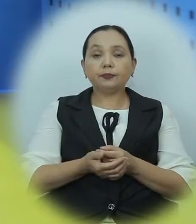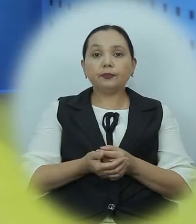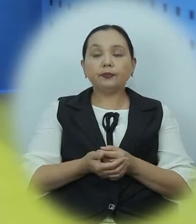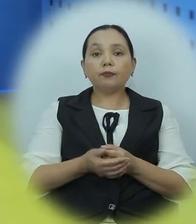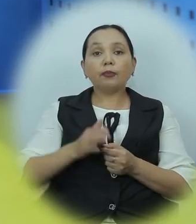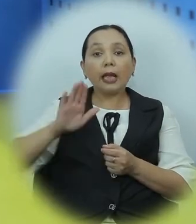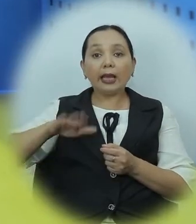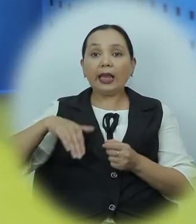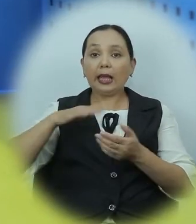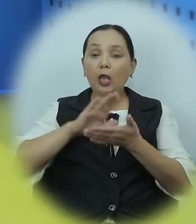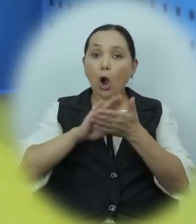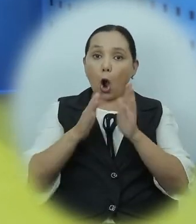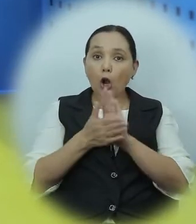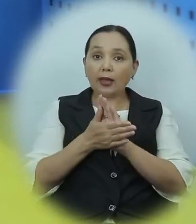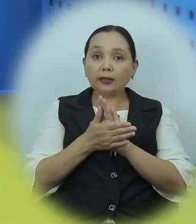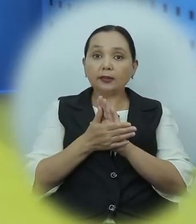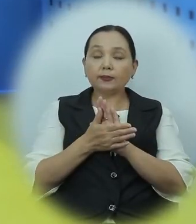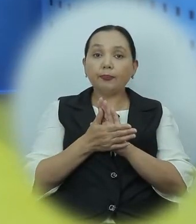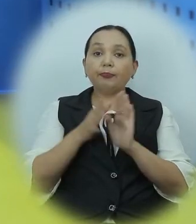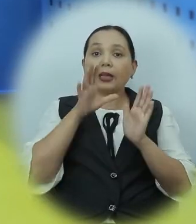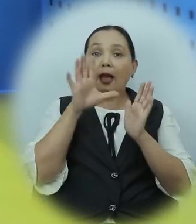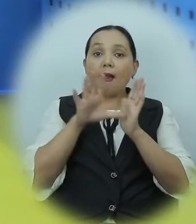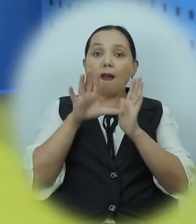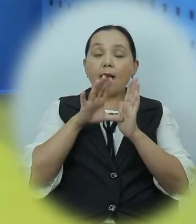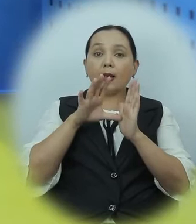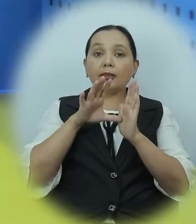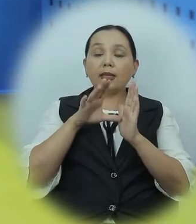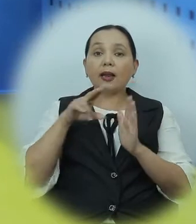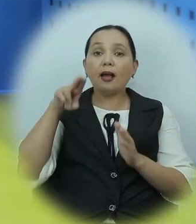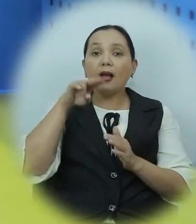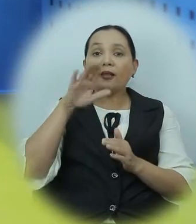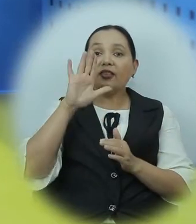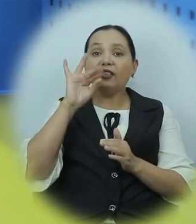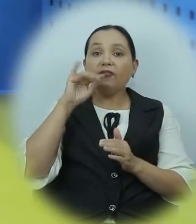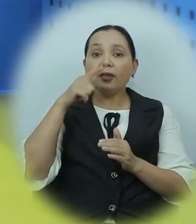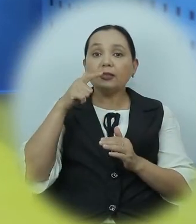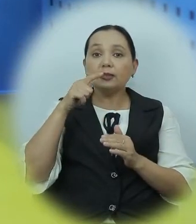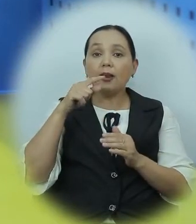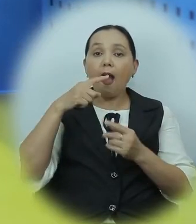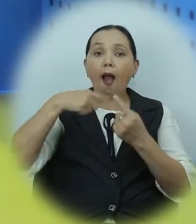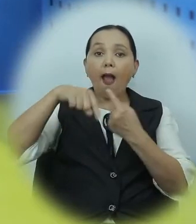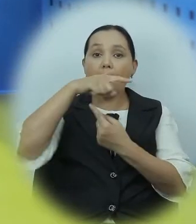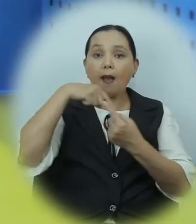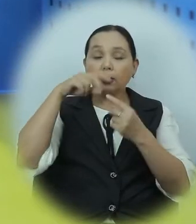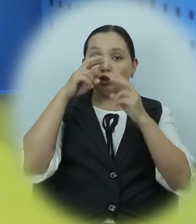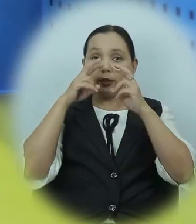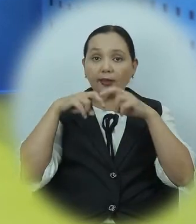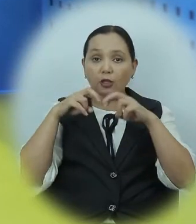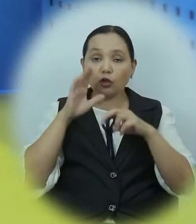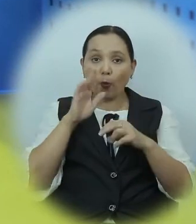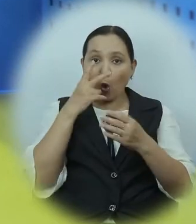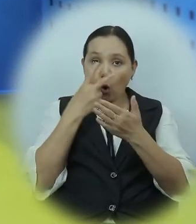Hop, keyingi holat mana elektr dvigatelni aylanish tekshirib ko'riladi.